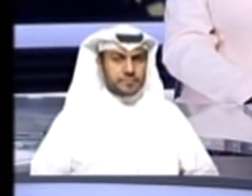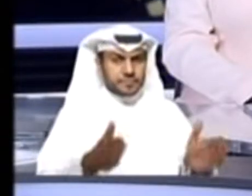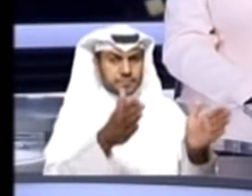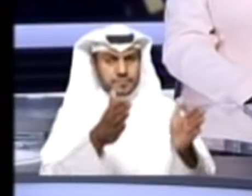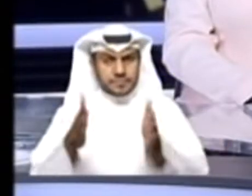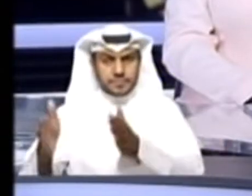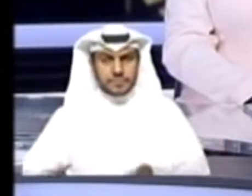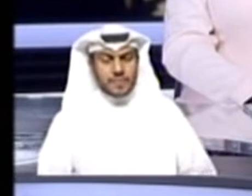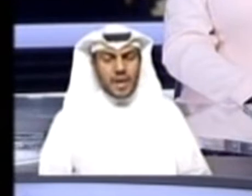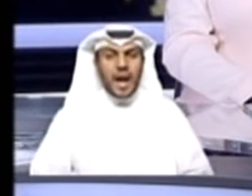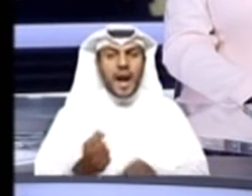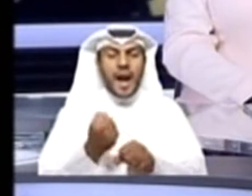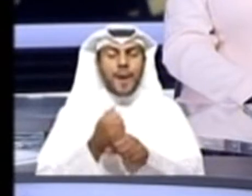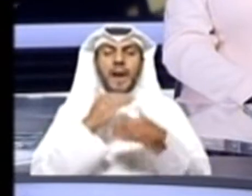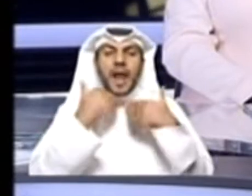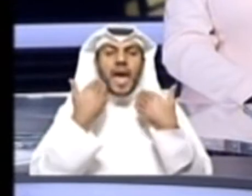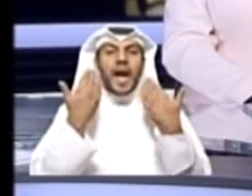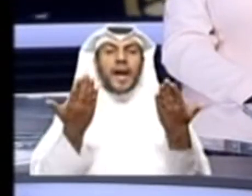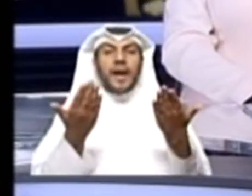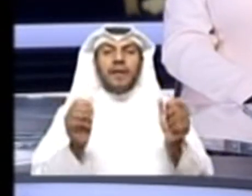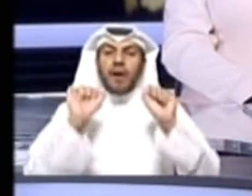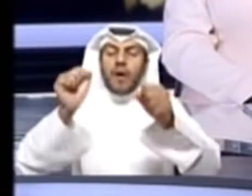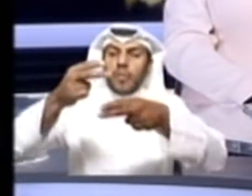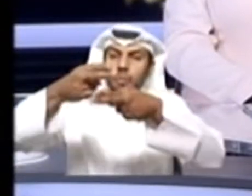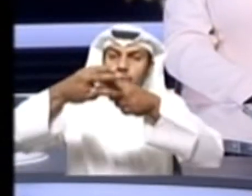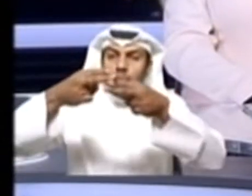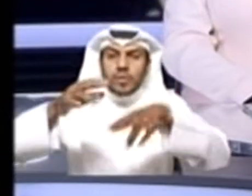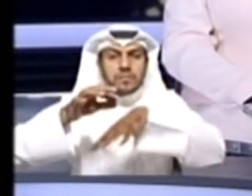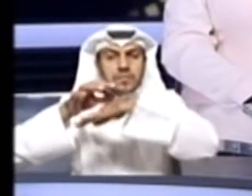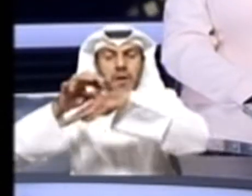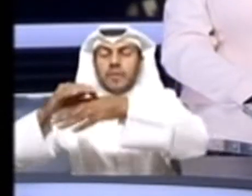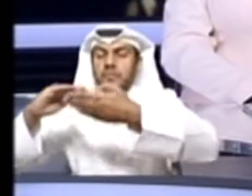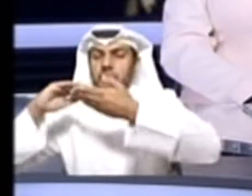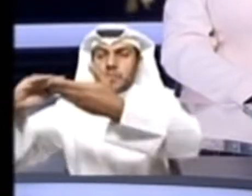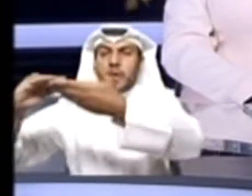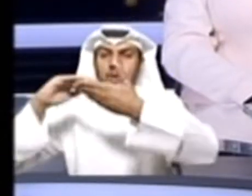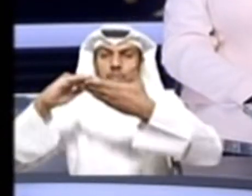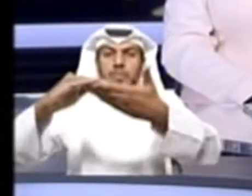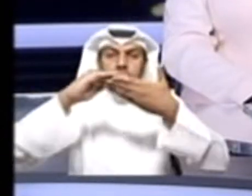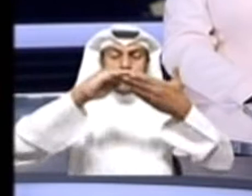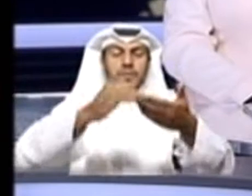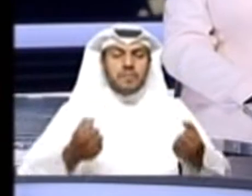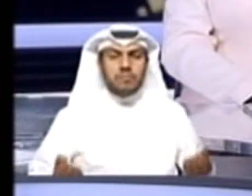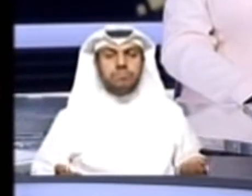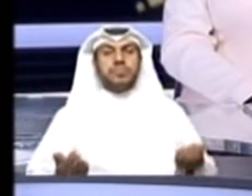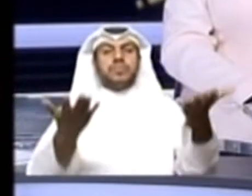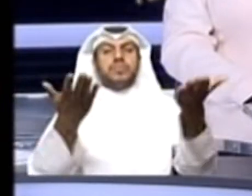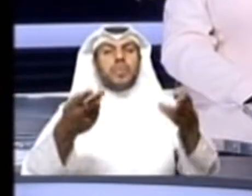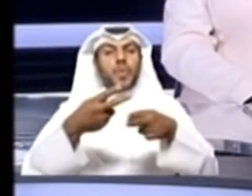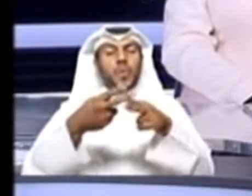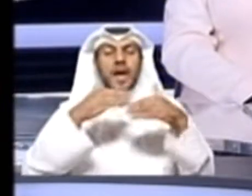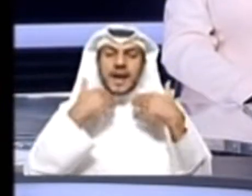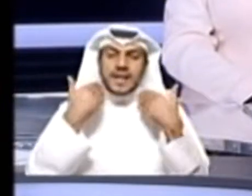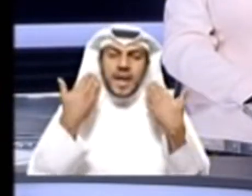يد الخير الكويتية البيضاء تمتد بالعطاء إلى كافة بقاع الأرض لمساعدة المحتاجين والمنكوبين مهما